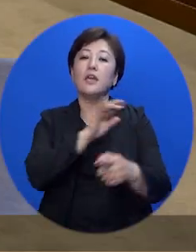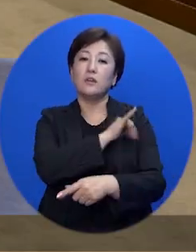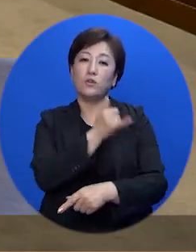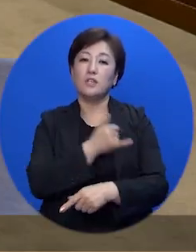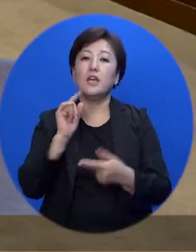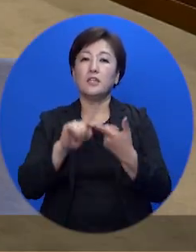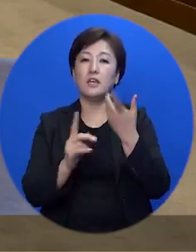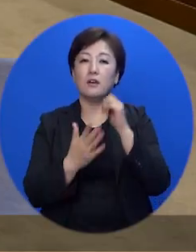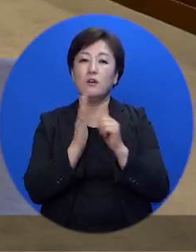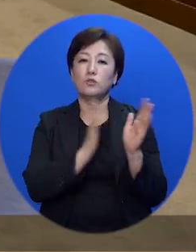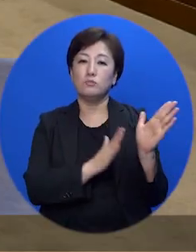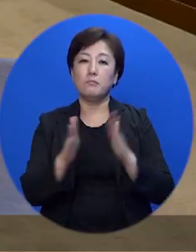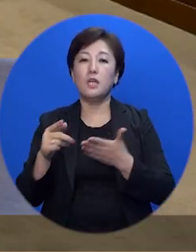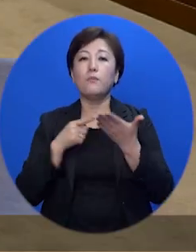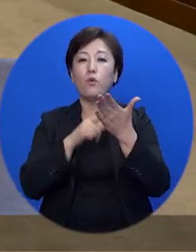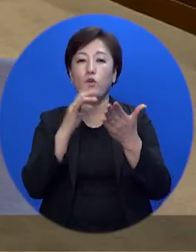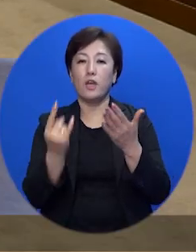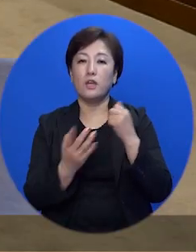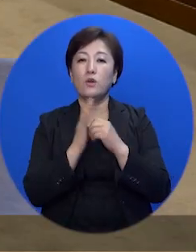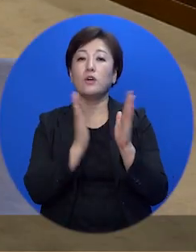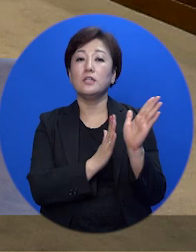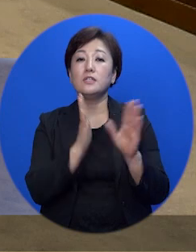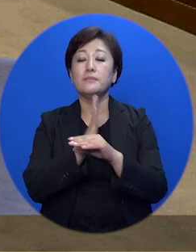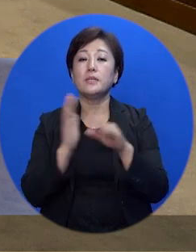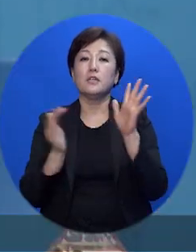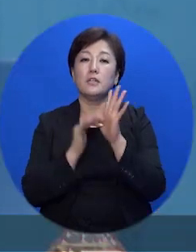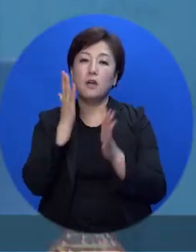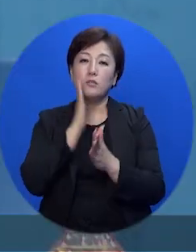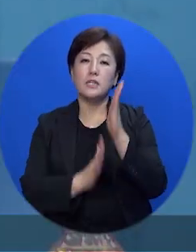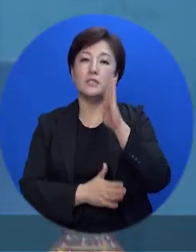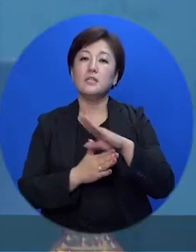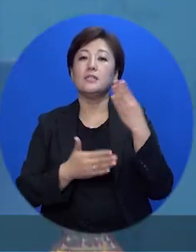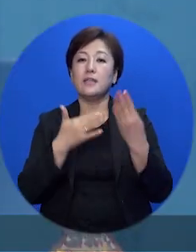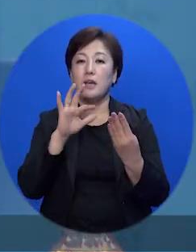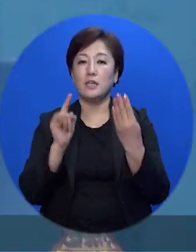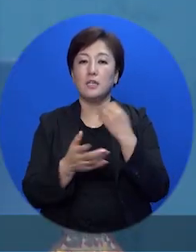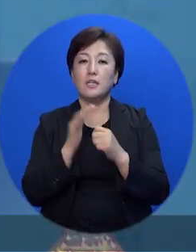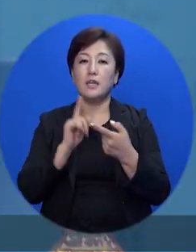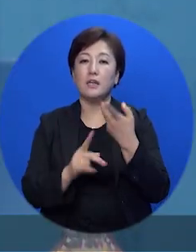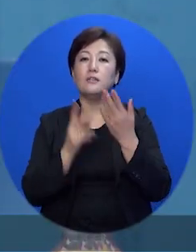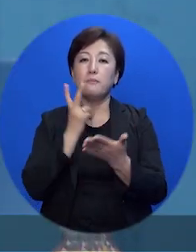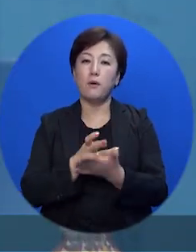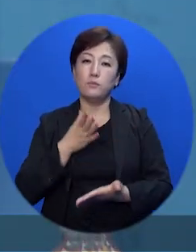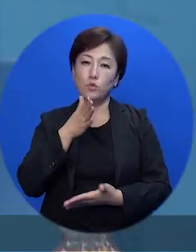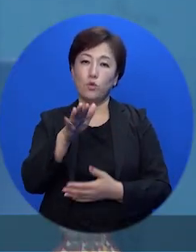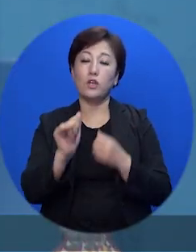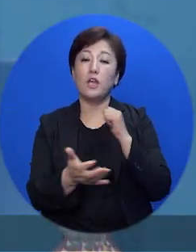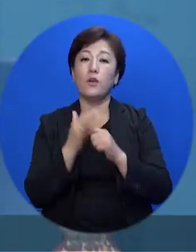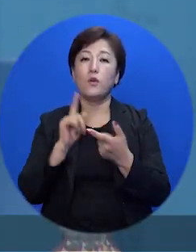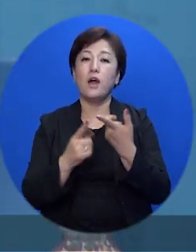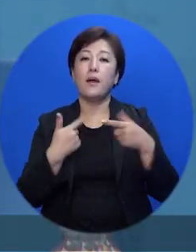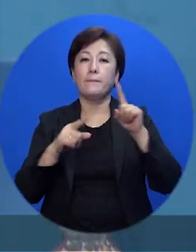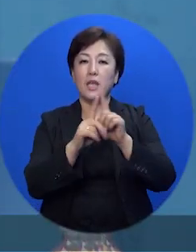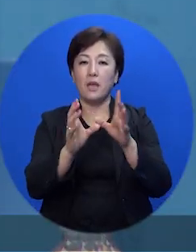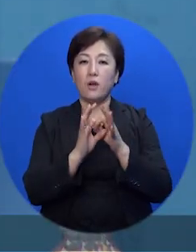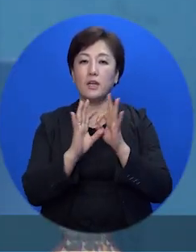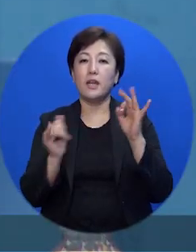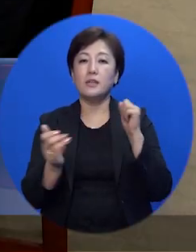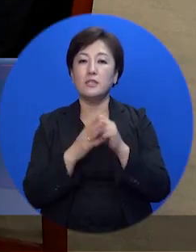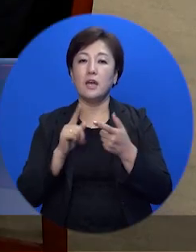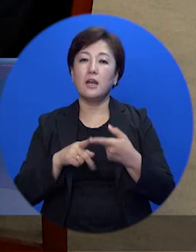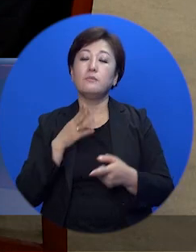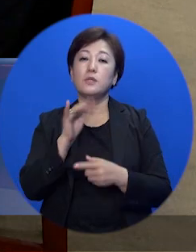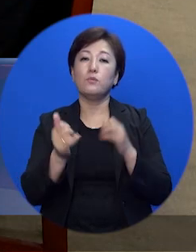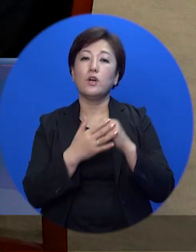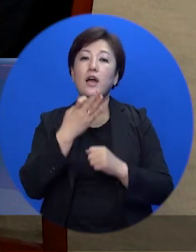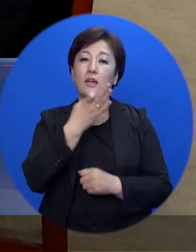보고 등으로 진행됐습니다. 제4기 울산시 인권위원회는 법조계 및 인권단체 관계자 등 인권